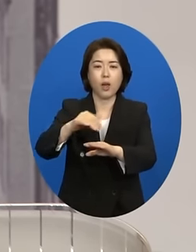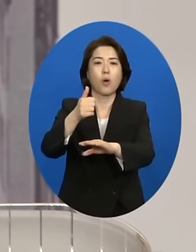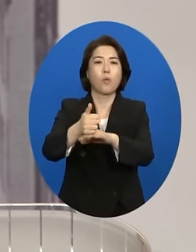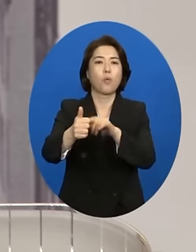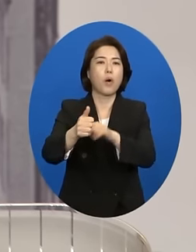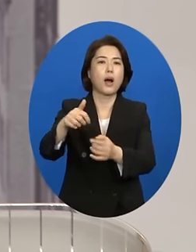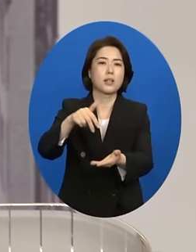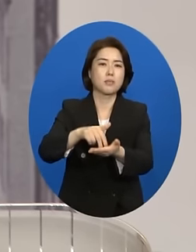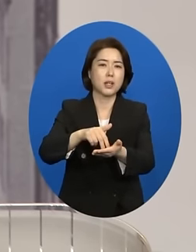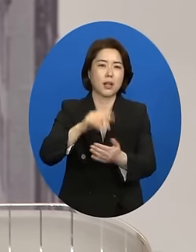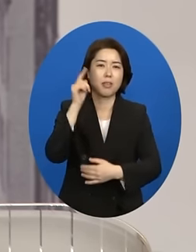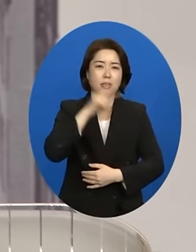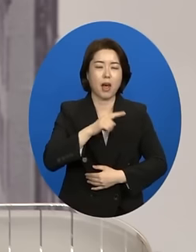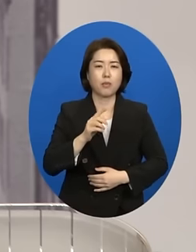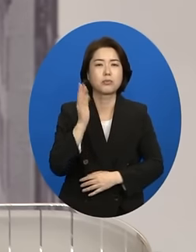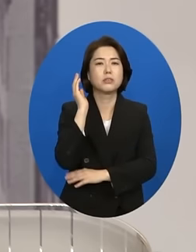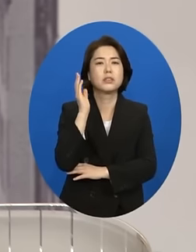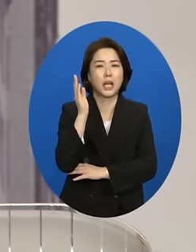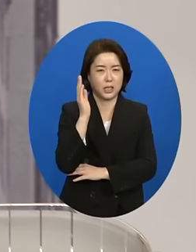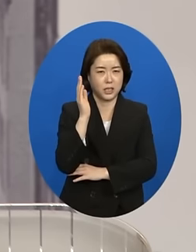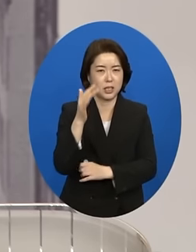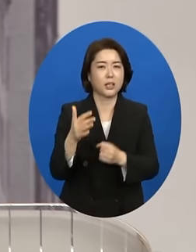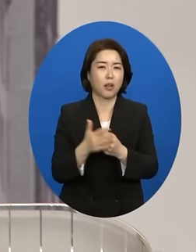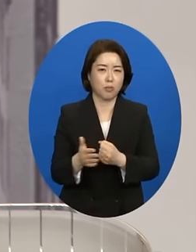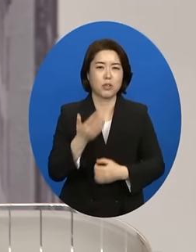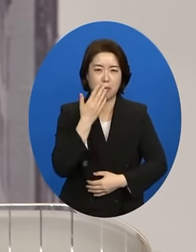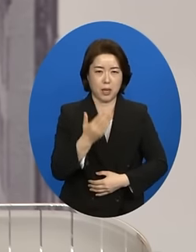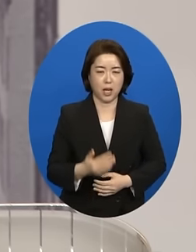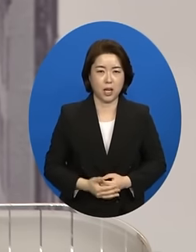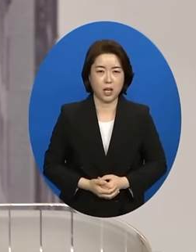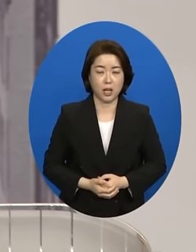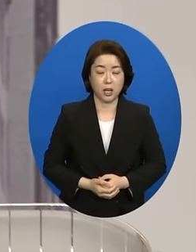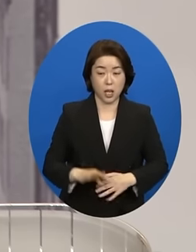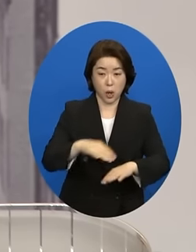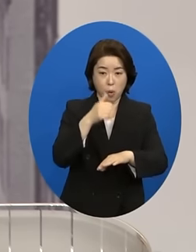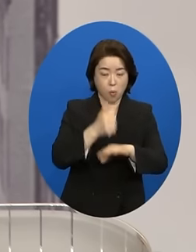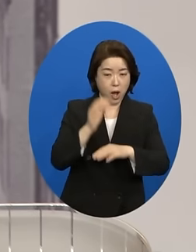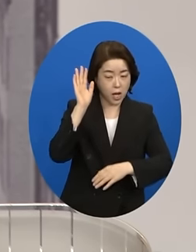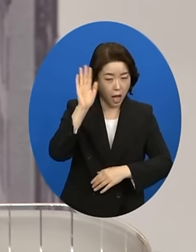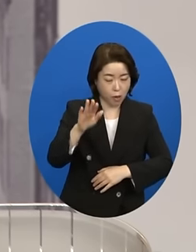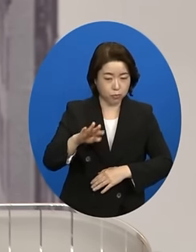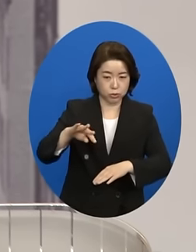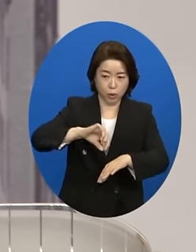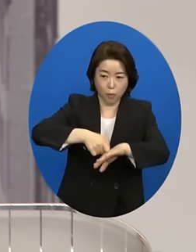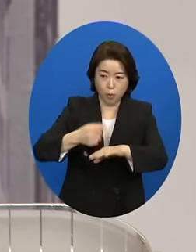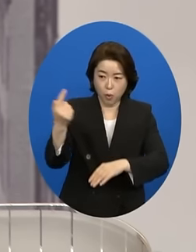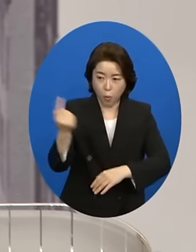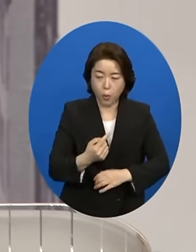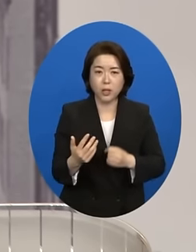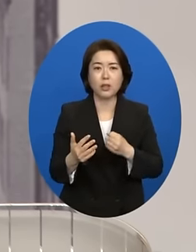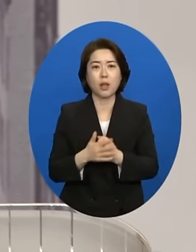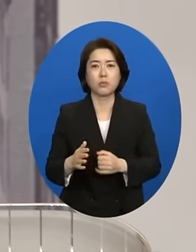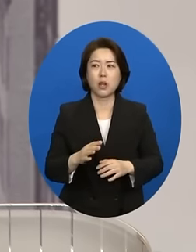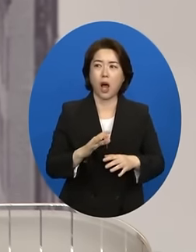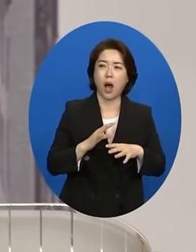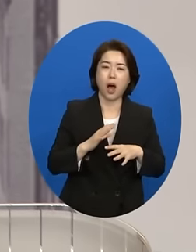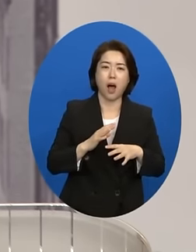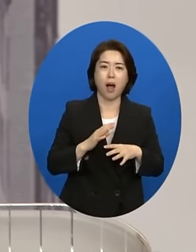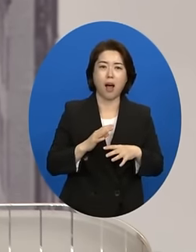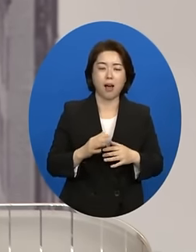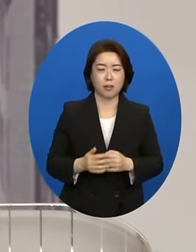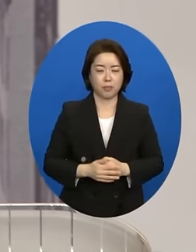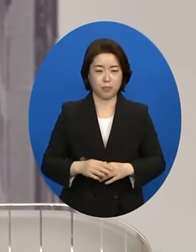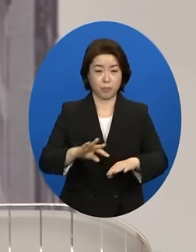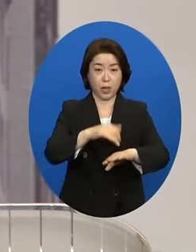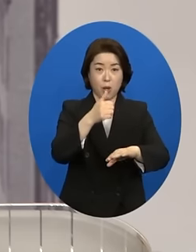소식이 주어졌기 때문에 그래요. 왕에게 재앙이 벌어질 것이 이미 보여졌기 때문에 그렇습니다. 단지 왕권을 빼앗기,